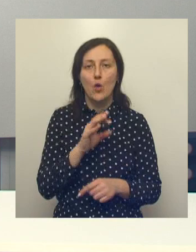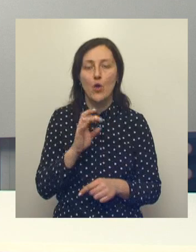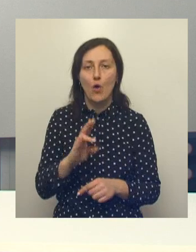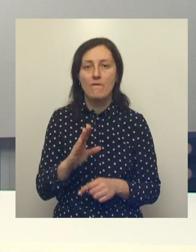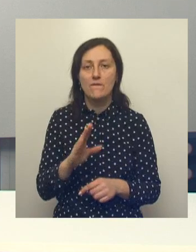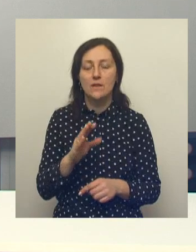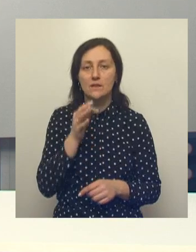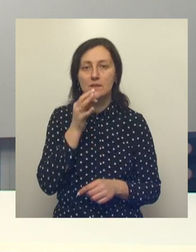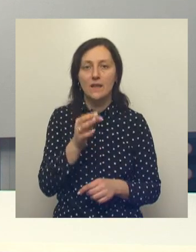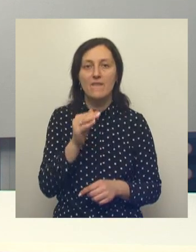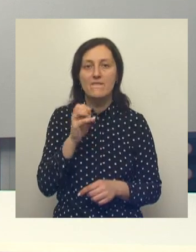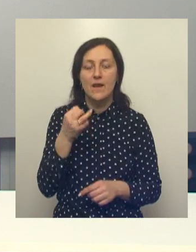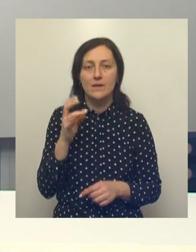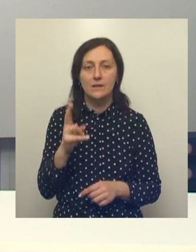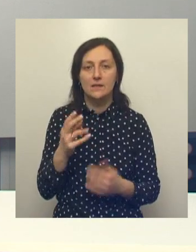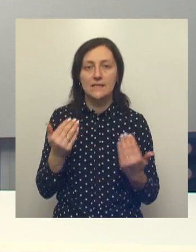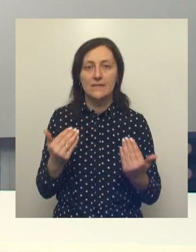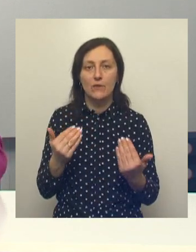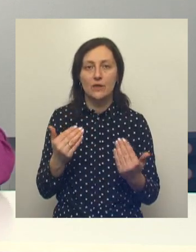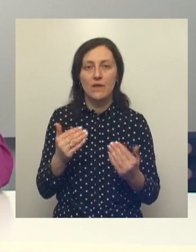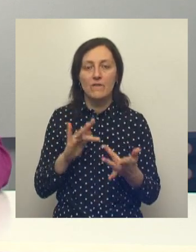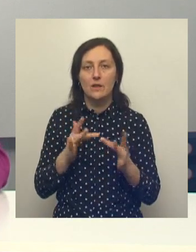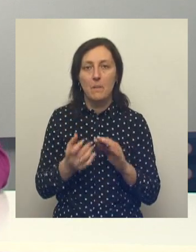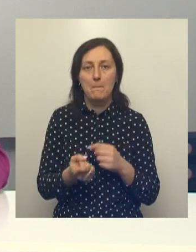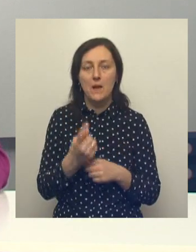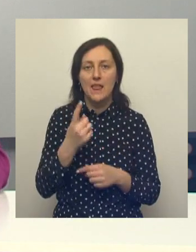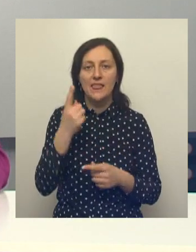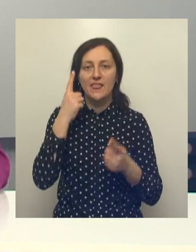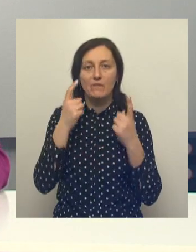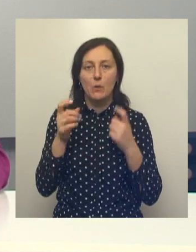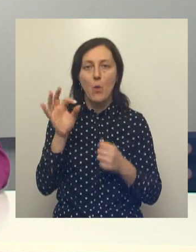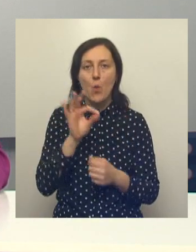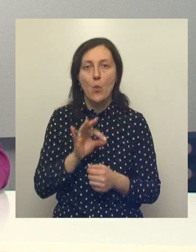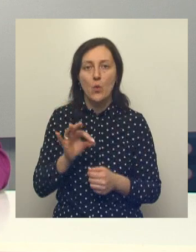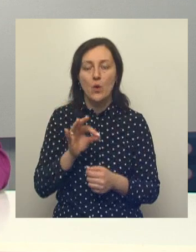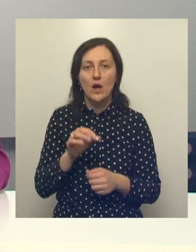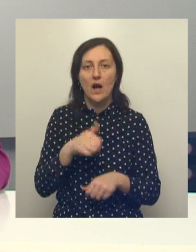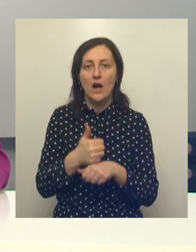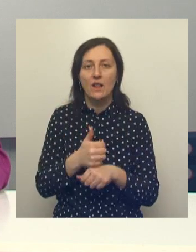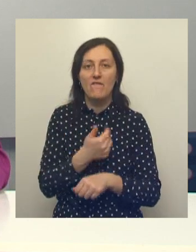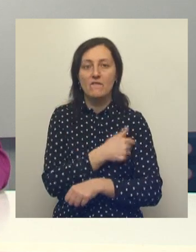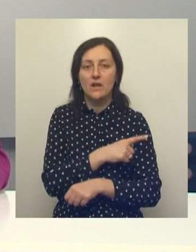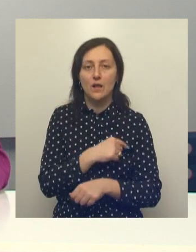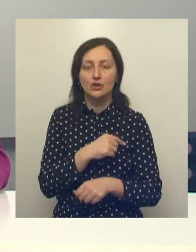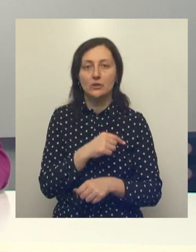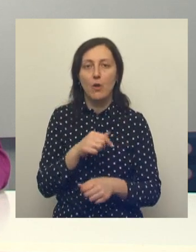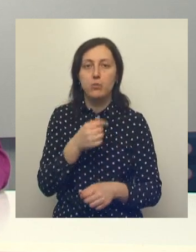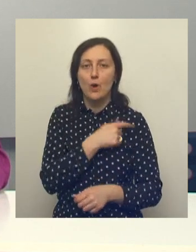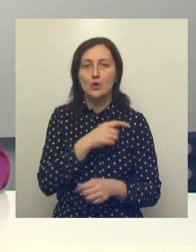очередной медицинский фейк. Недавно в сети появилась сомнительная информация. Якобы некий главврач больницы скорой